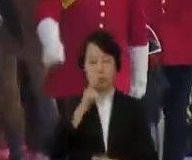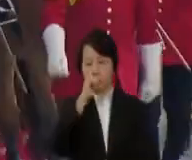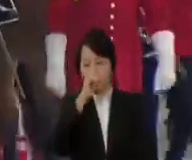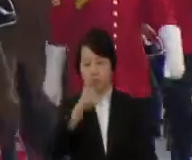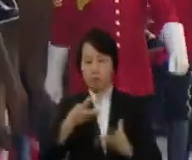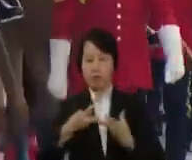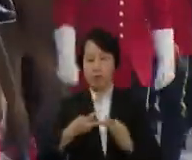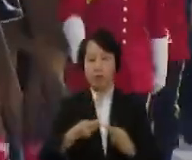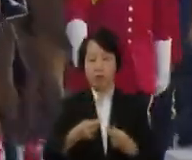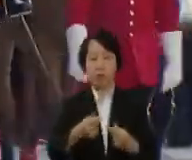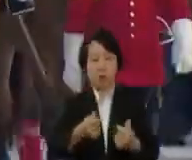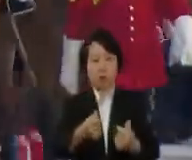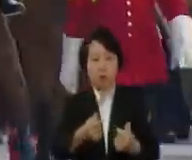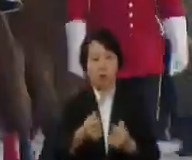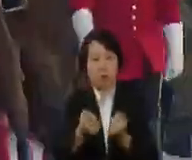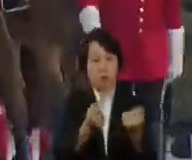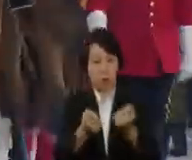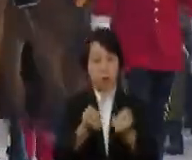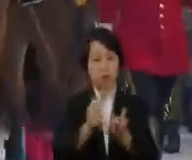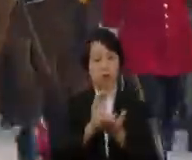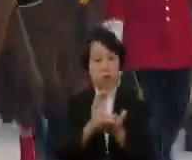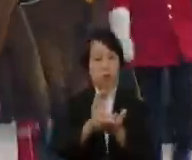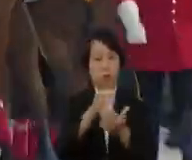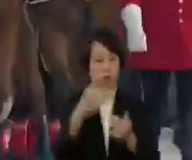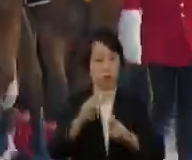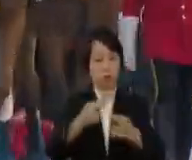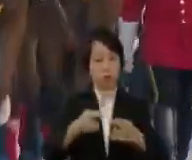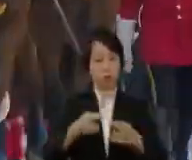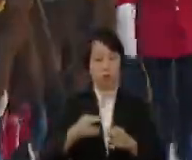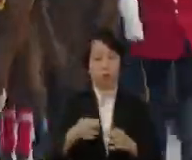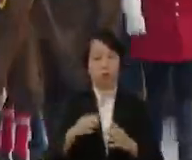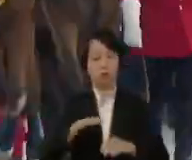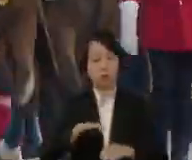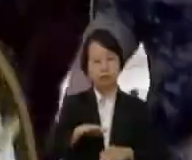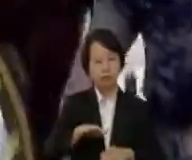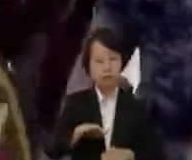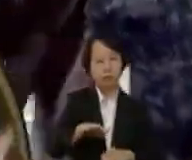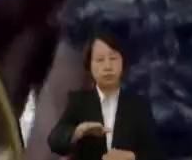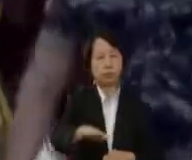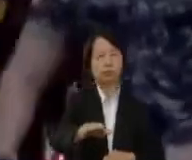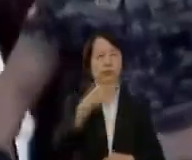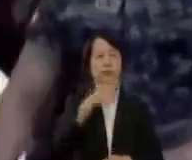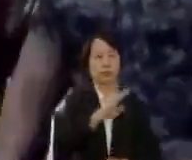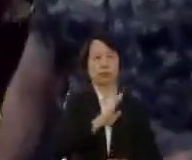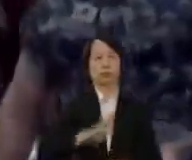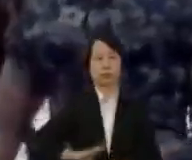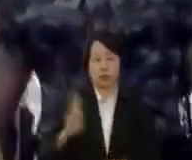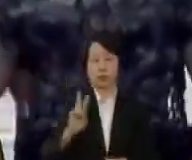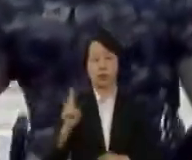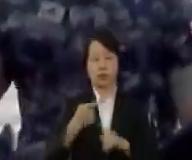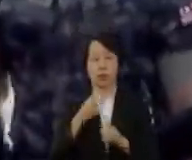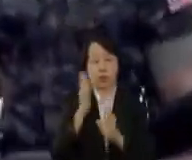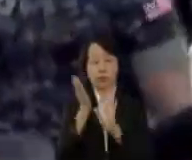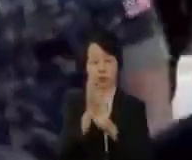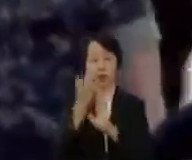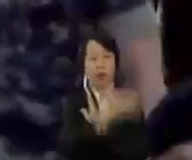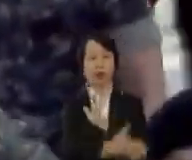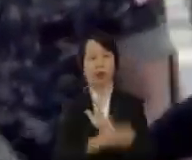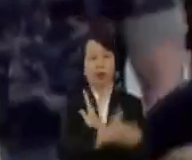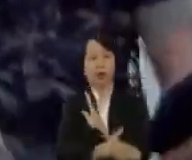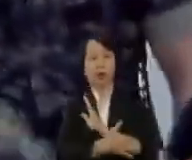memastikan kelancaran pergerakan baginda berdua dari Bank Negara Malaysia